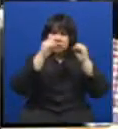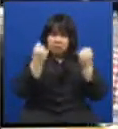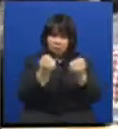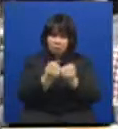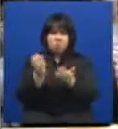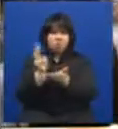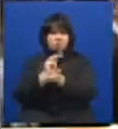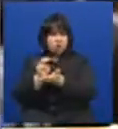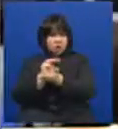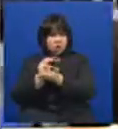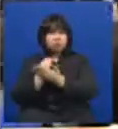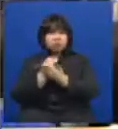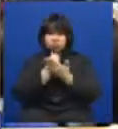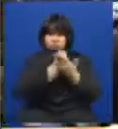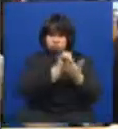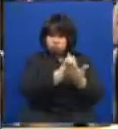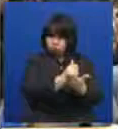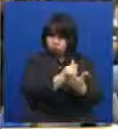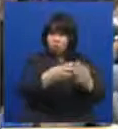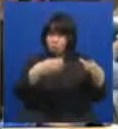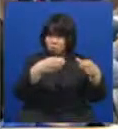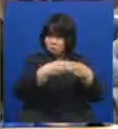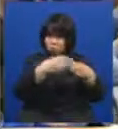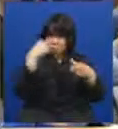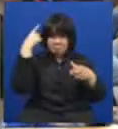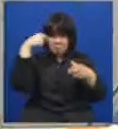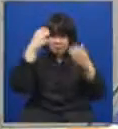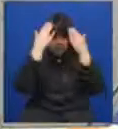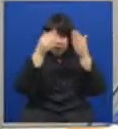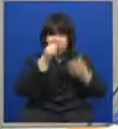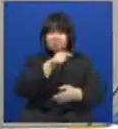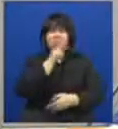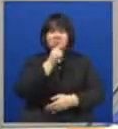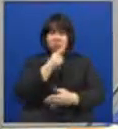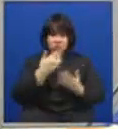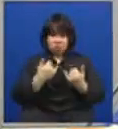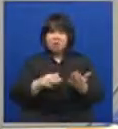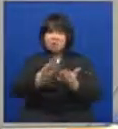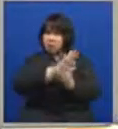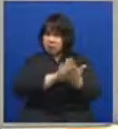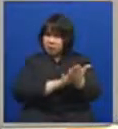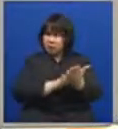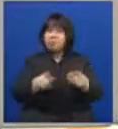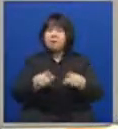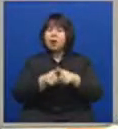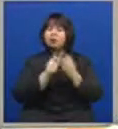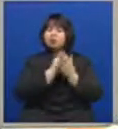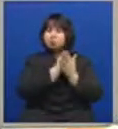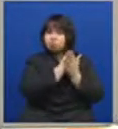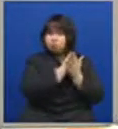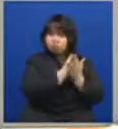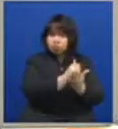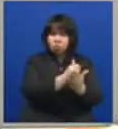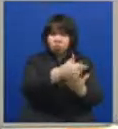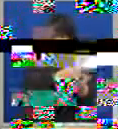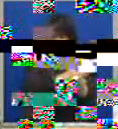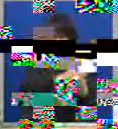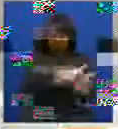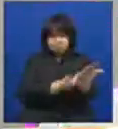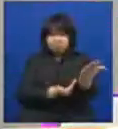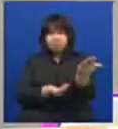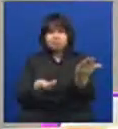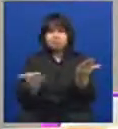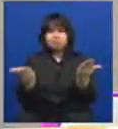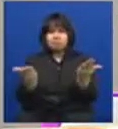เข้าไปให้ความช่วยเหลือชาวโรฮิงญานะคะแล้วก็ย้ำว่าสถานะของไทยเป็นประเทศอำนวยความสะดวกในการเดินทางของชาวโรฮิงญาเท่